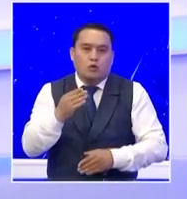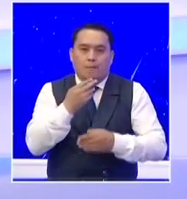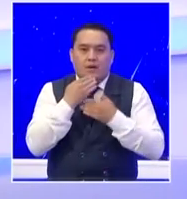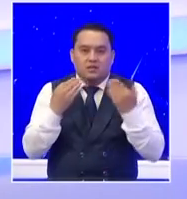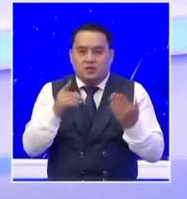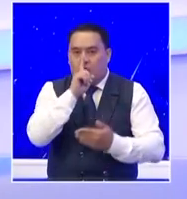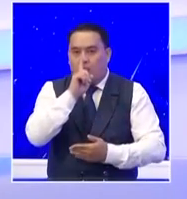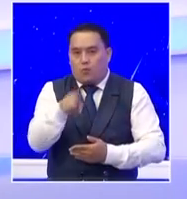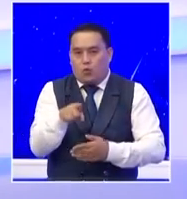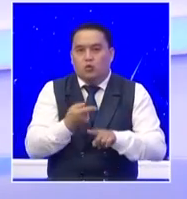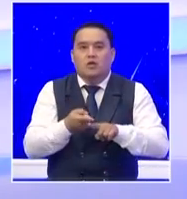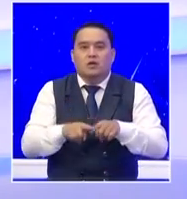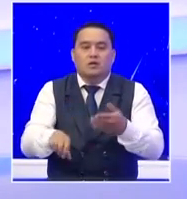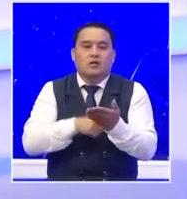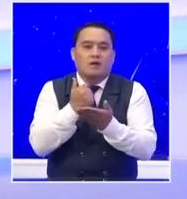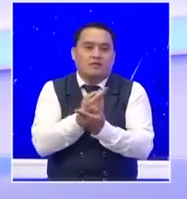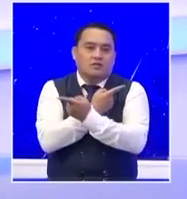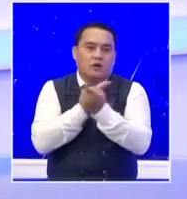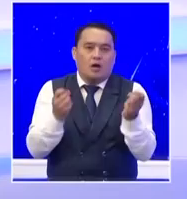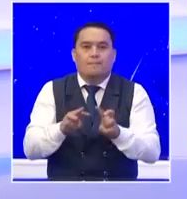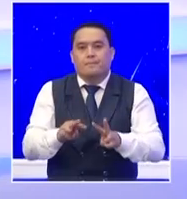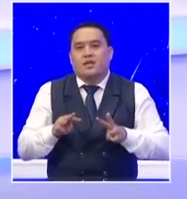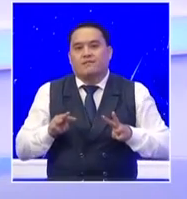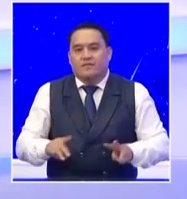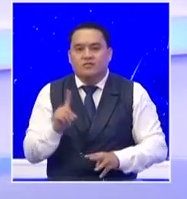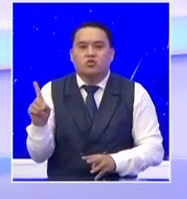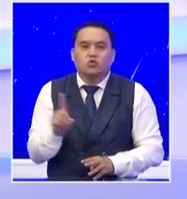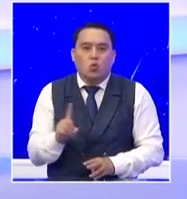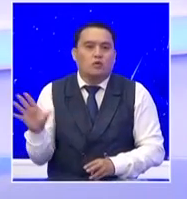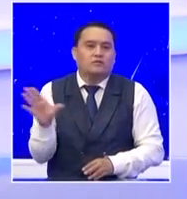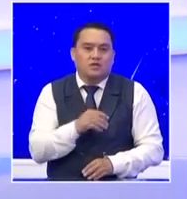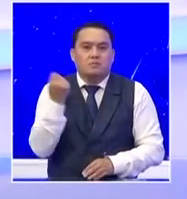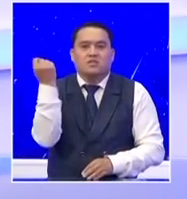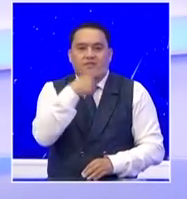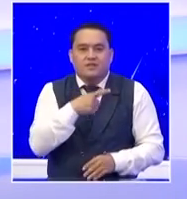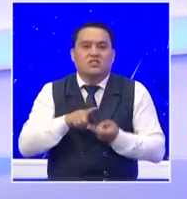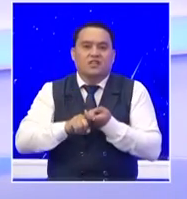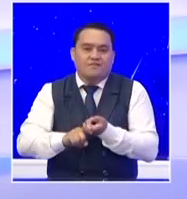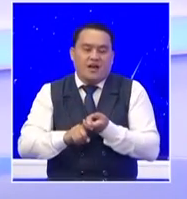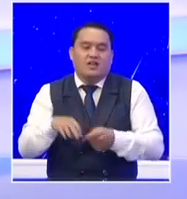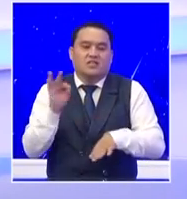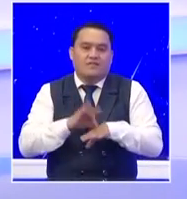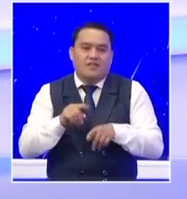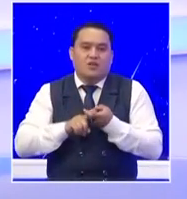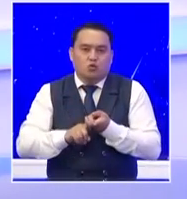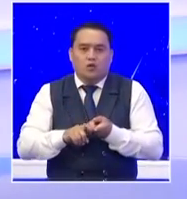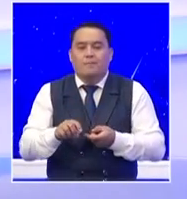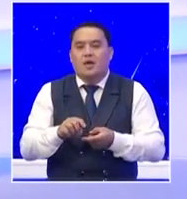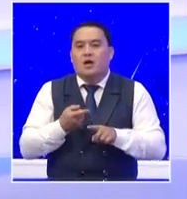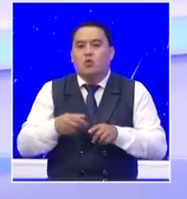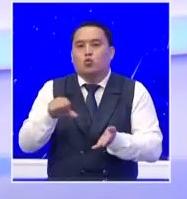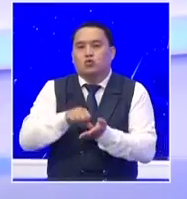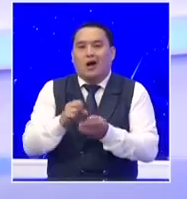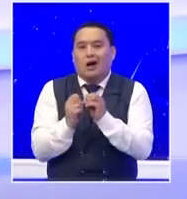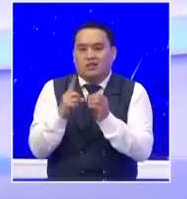звонка не будет, заявил министр образования и науки Асхат Аймагамбетов. Как всем известно, связано это с пандемией COVID-19. Однако для